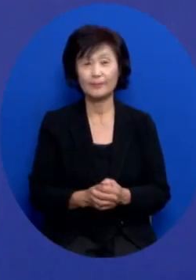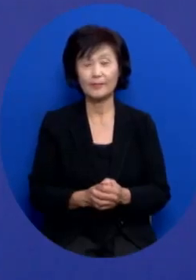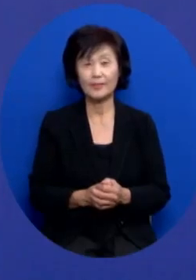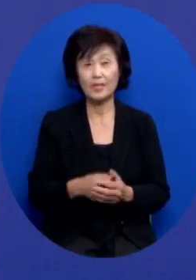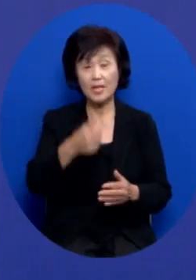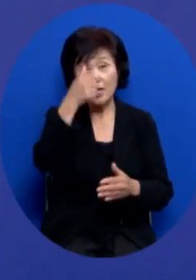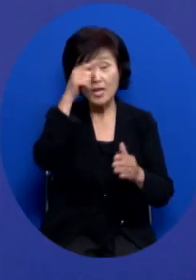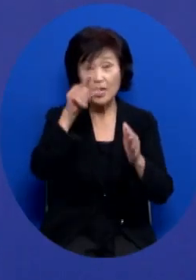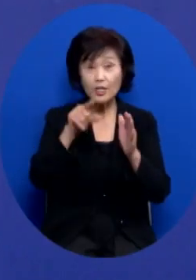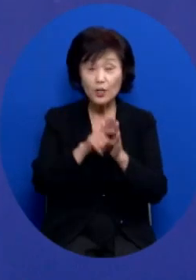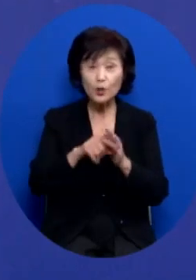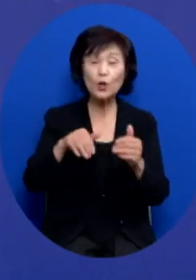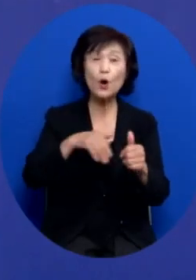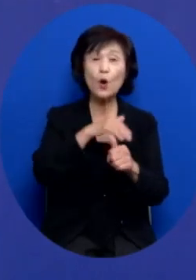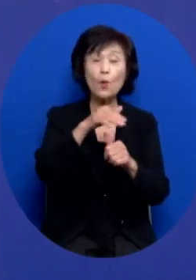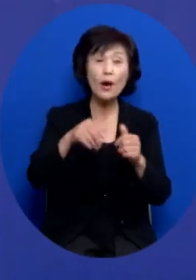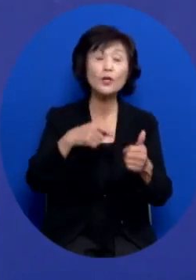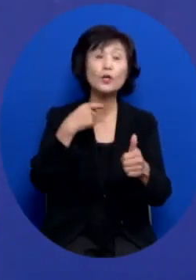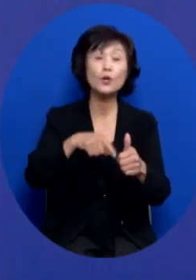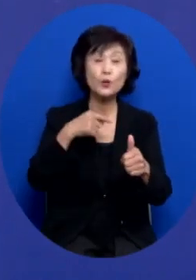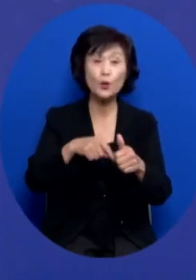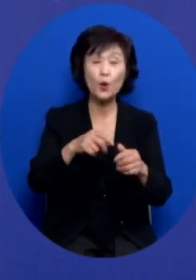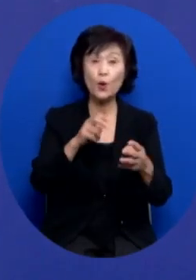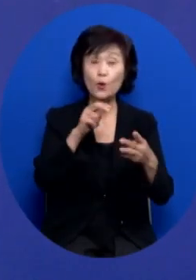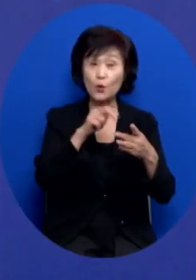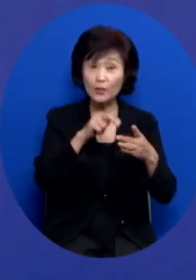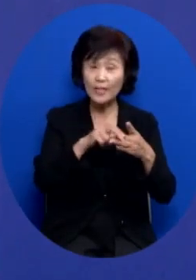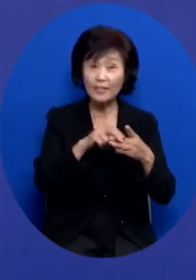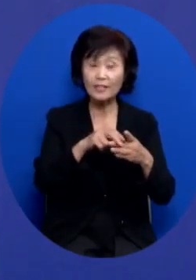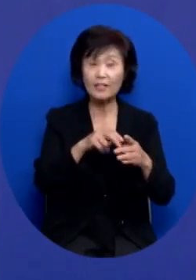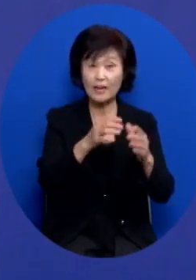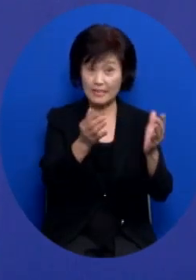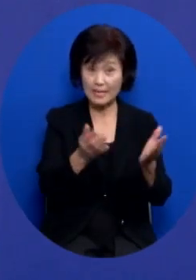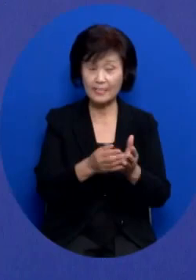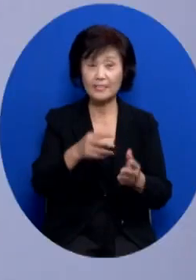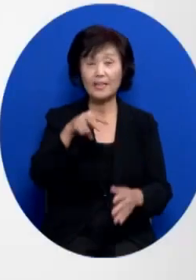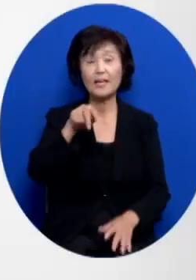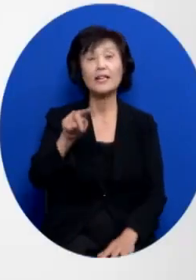기독교 환경 교육 센터 산림이 행동하는 산림 극장을